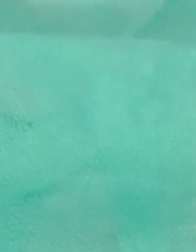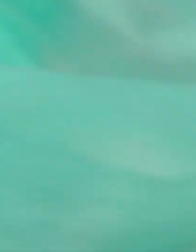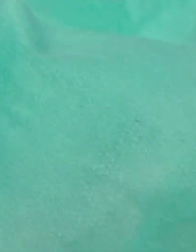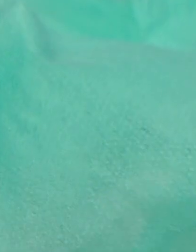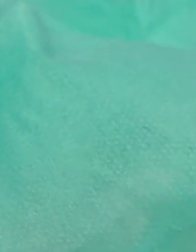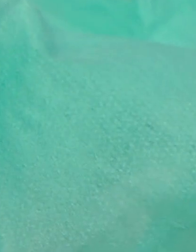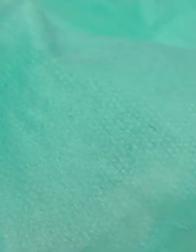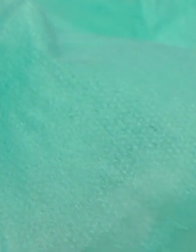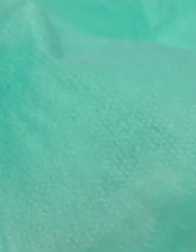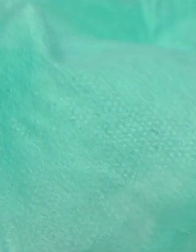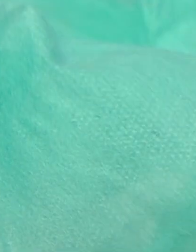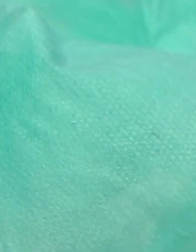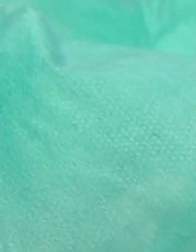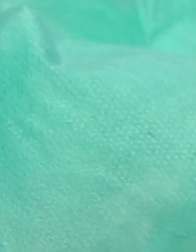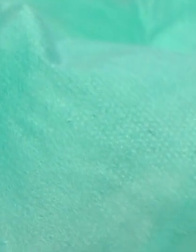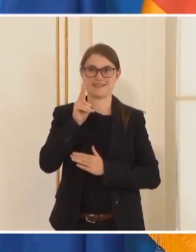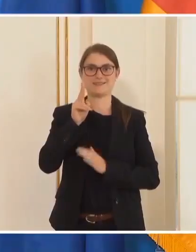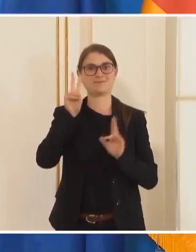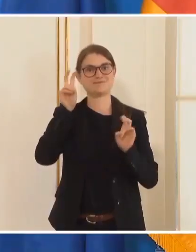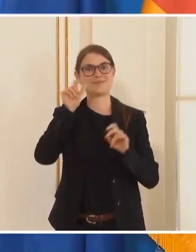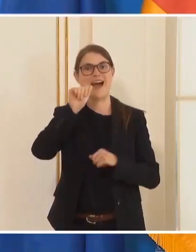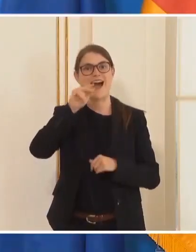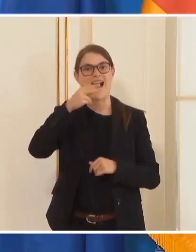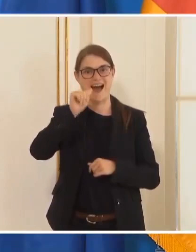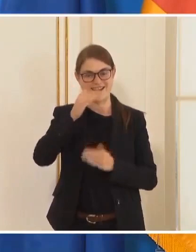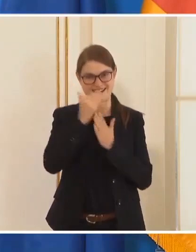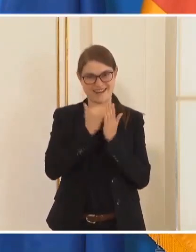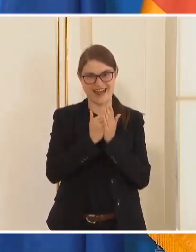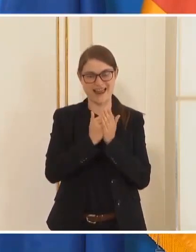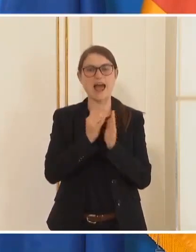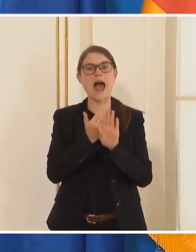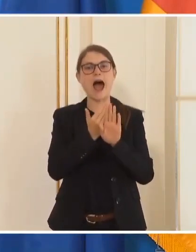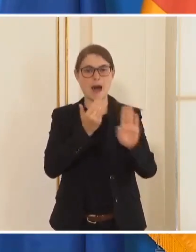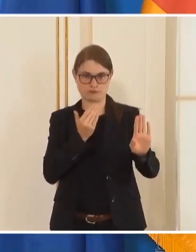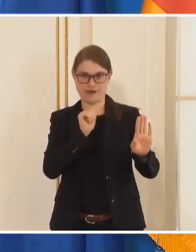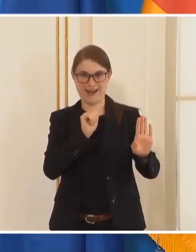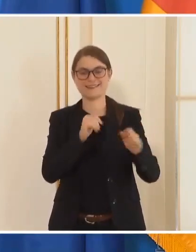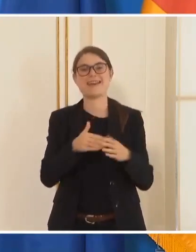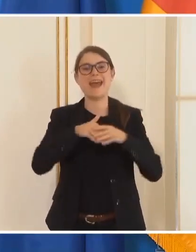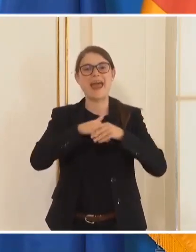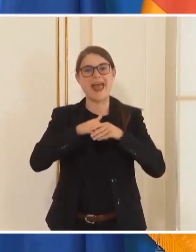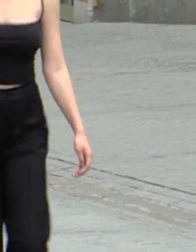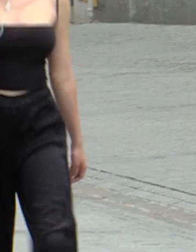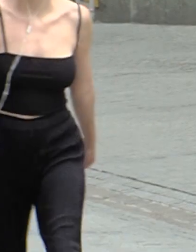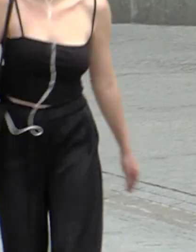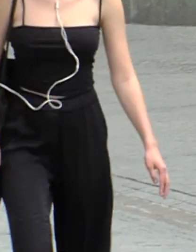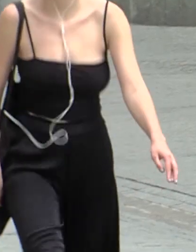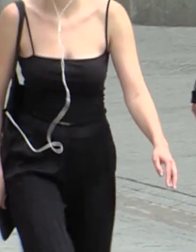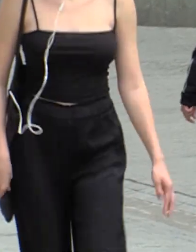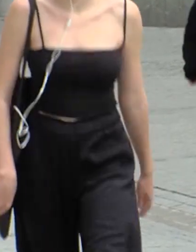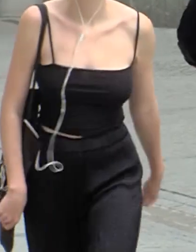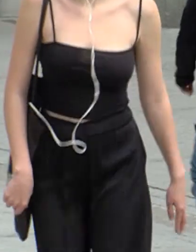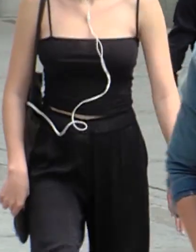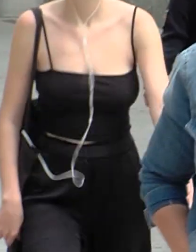-Regeln zu halten. AHA steht hierbei für Abstand halten, Hände waschen, Alltagsmasken tragen. Das sei